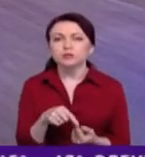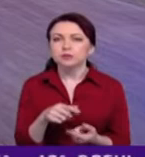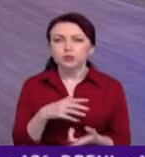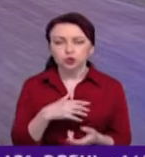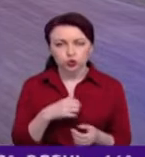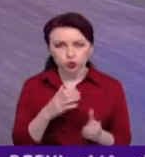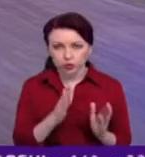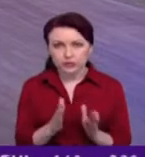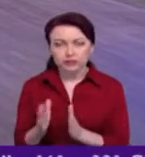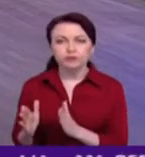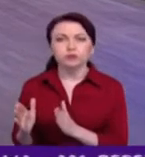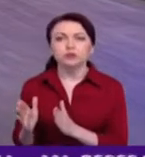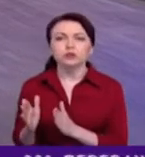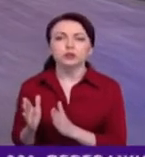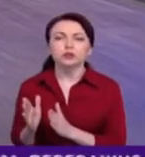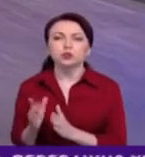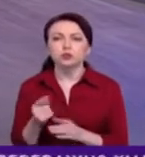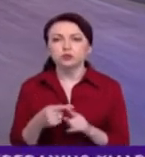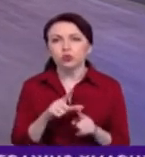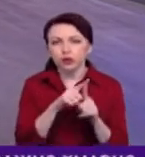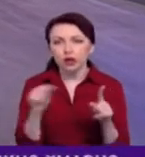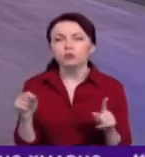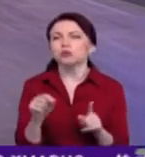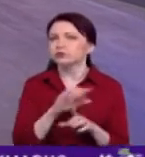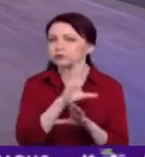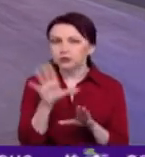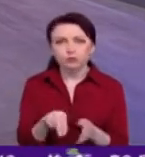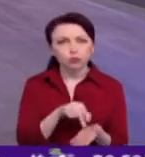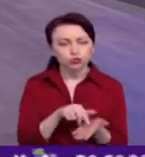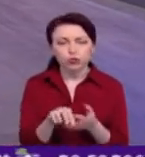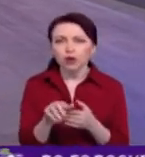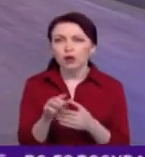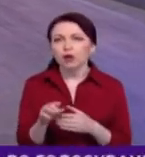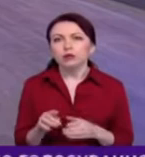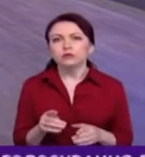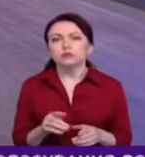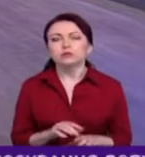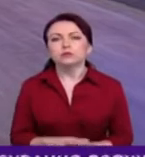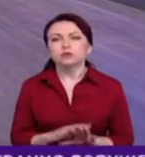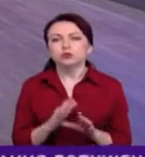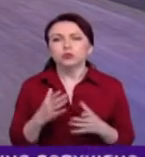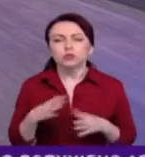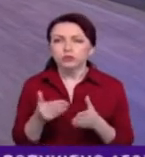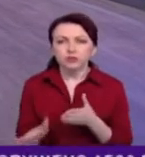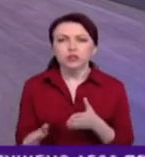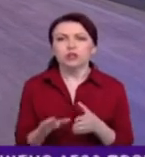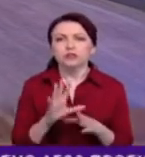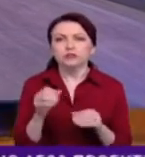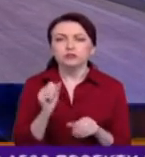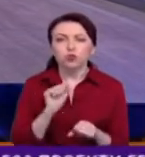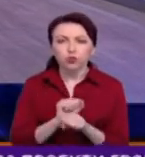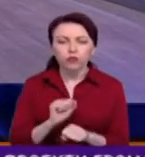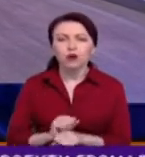в жорсткій відповідності до процедури, до регламенту, пройшла всі ці постанови, які блокували підписання цього